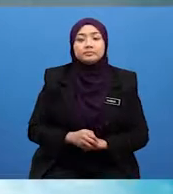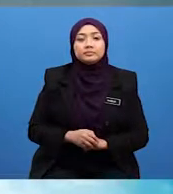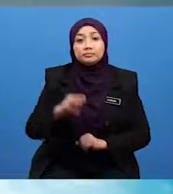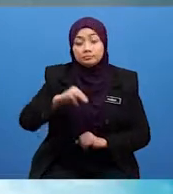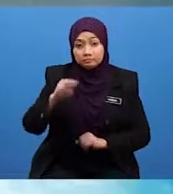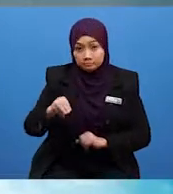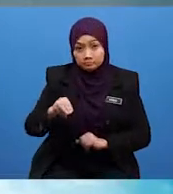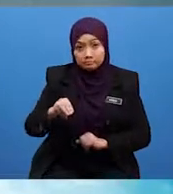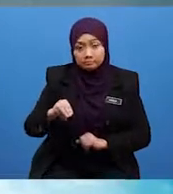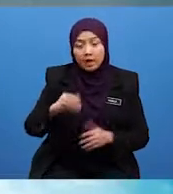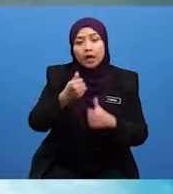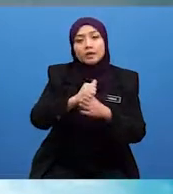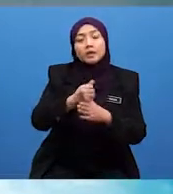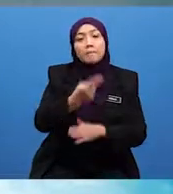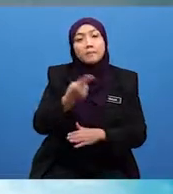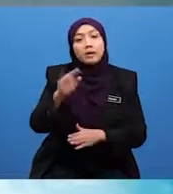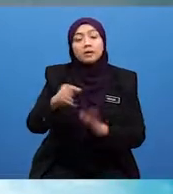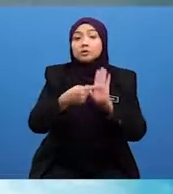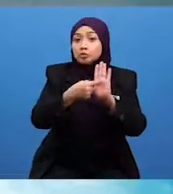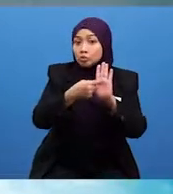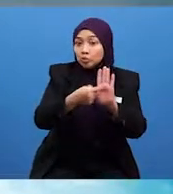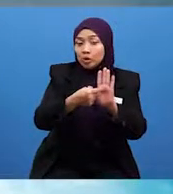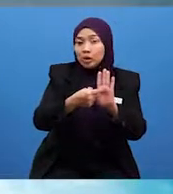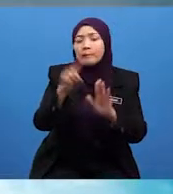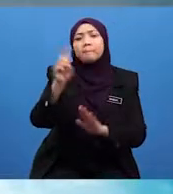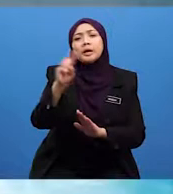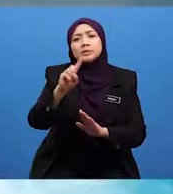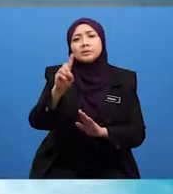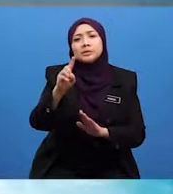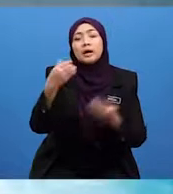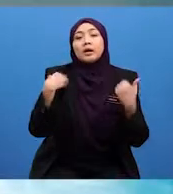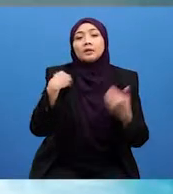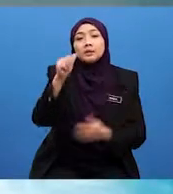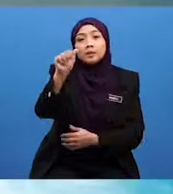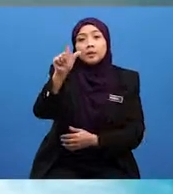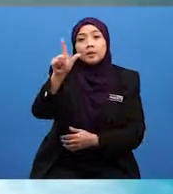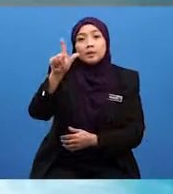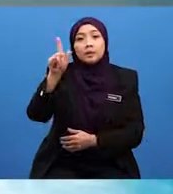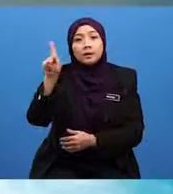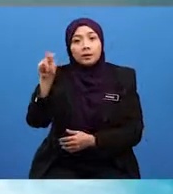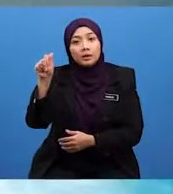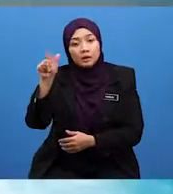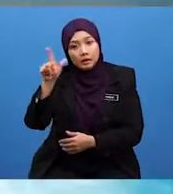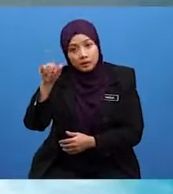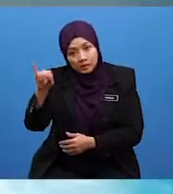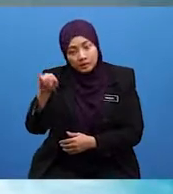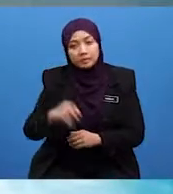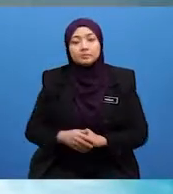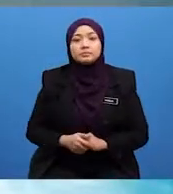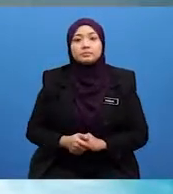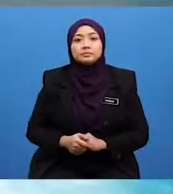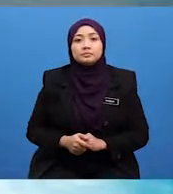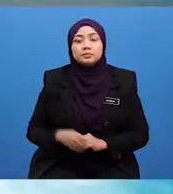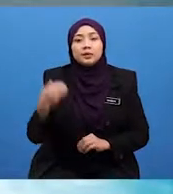Murid-murid, antara bahan-bahan yang berikut, yang manakah mempunyai sifat alkali? Anda